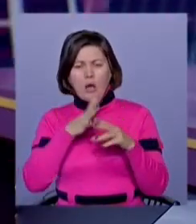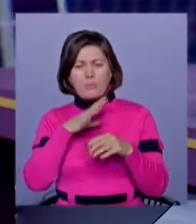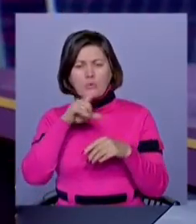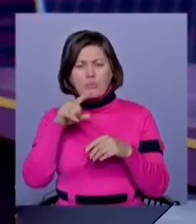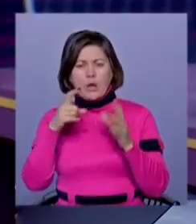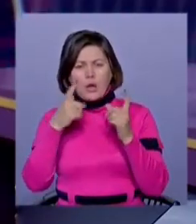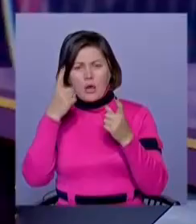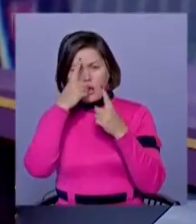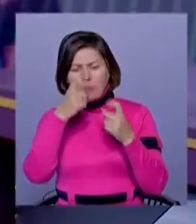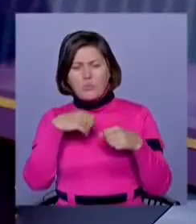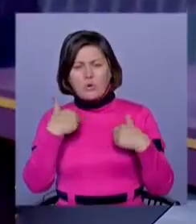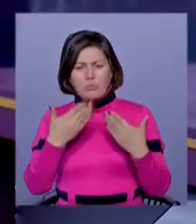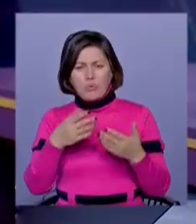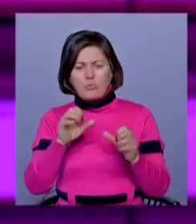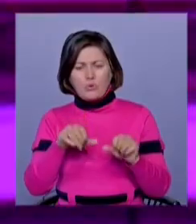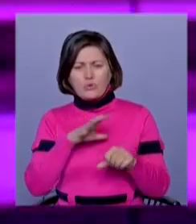нөмірге хабарлама жолдауға болады.